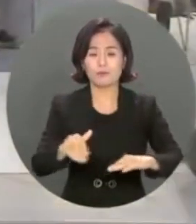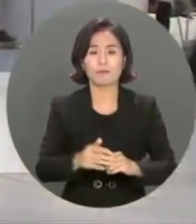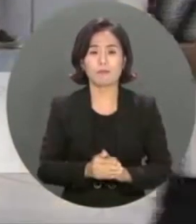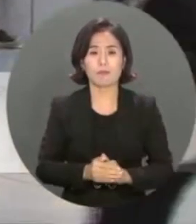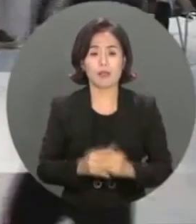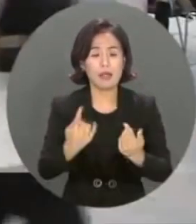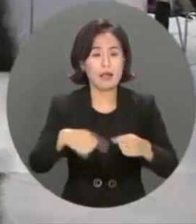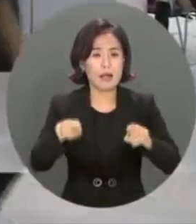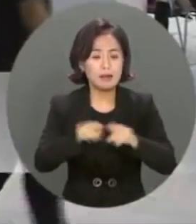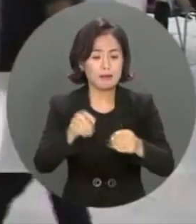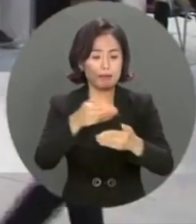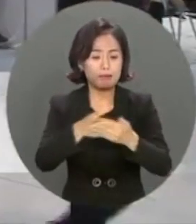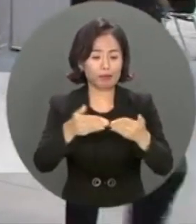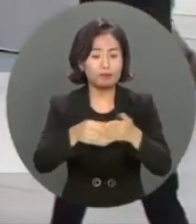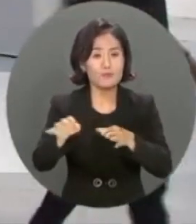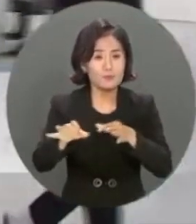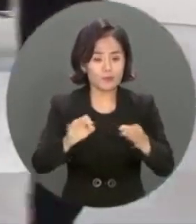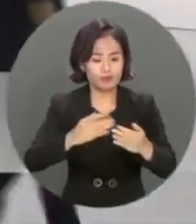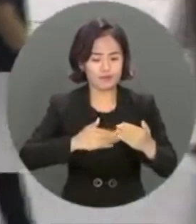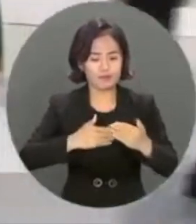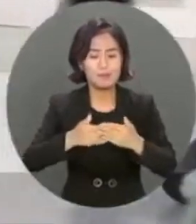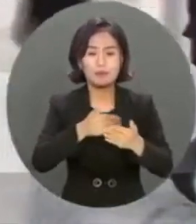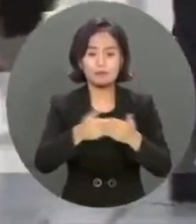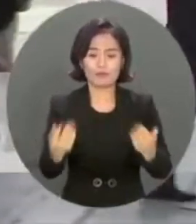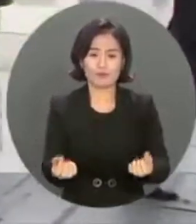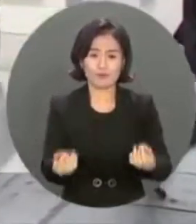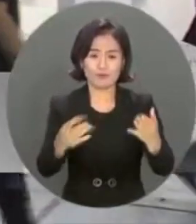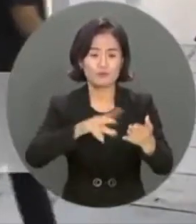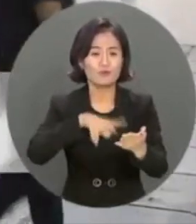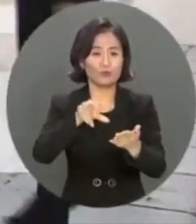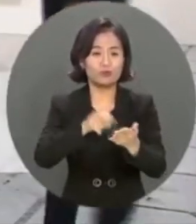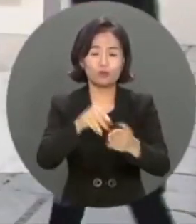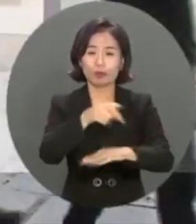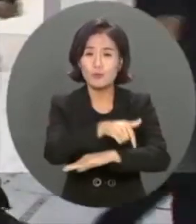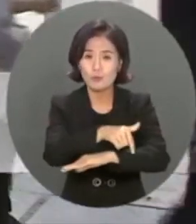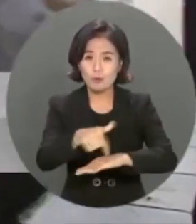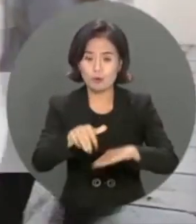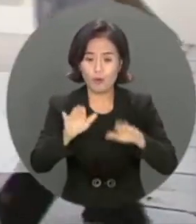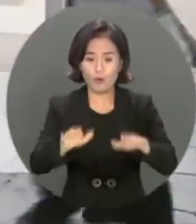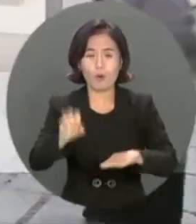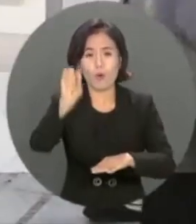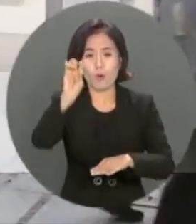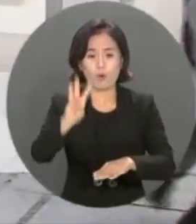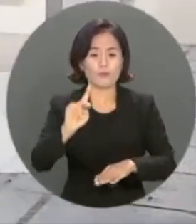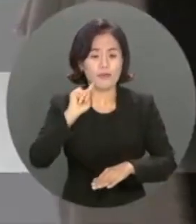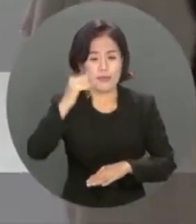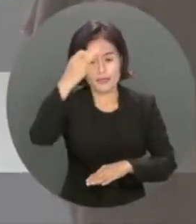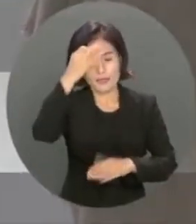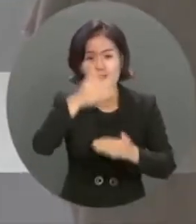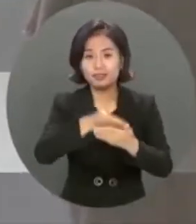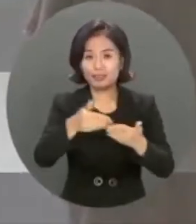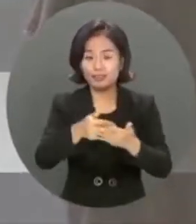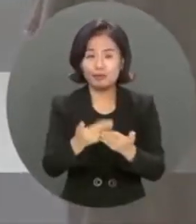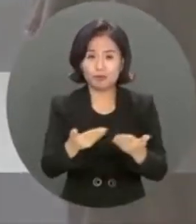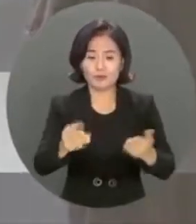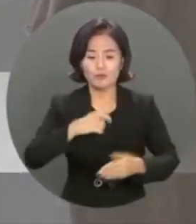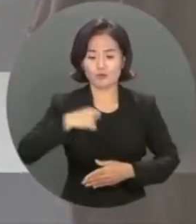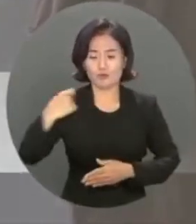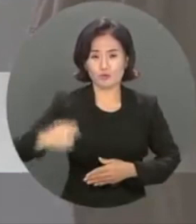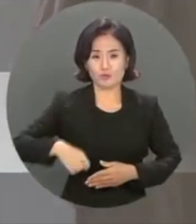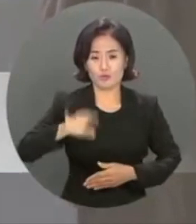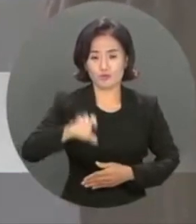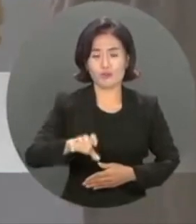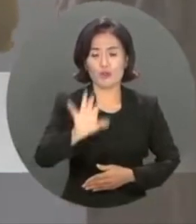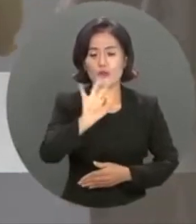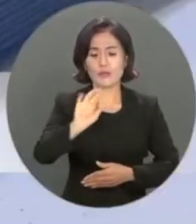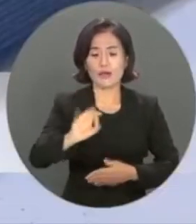함께하는 미술시장 설레는 미술 축제라는 주제로 기획된 올해 광주 아트페어에는 중국 북경의